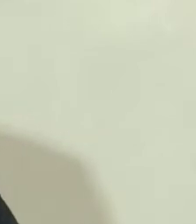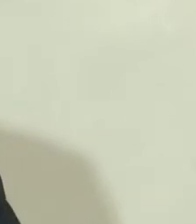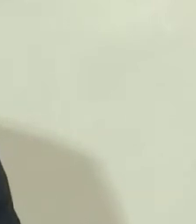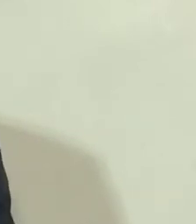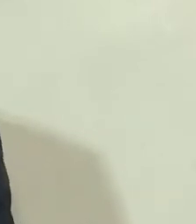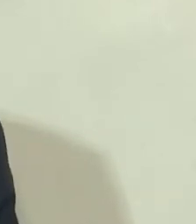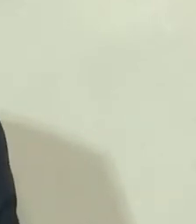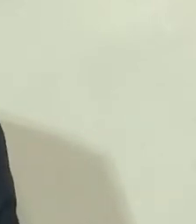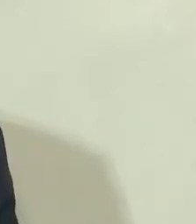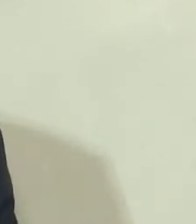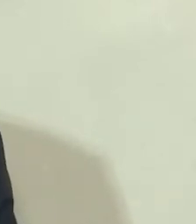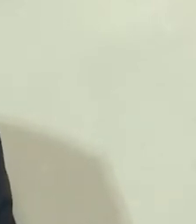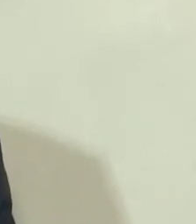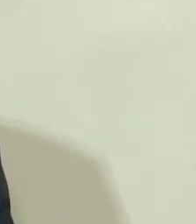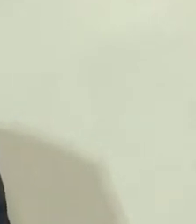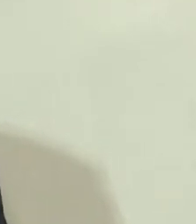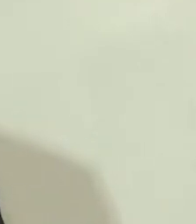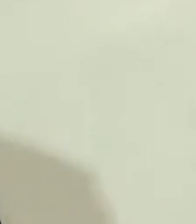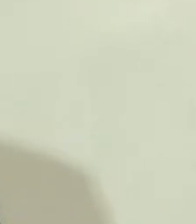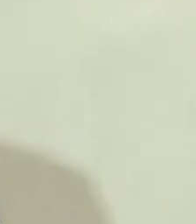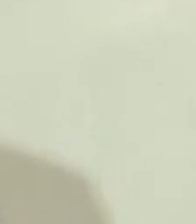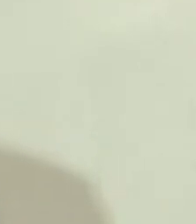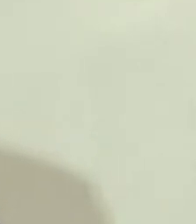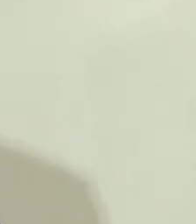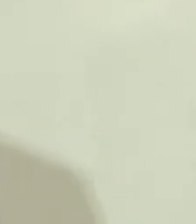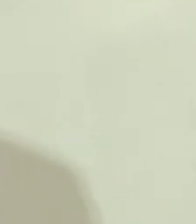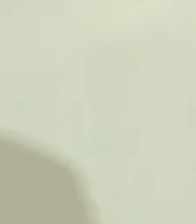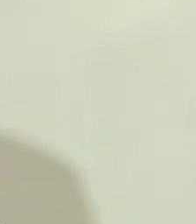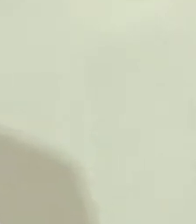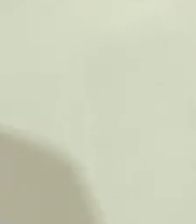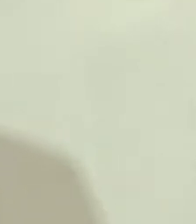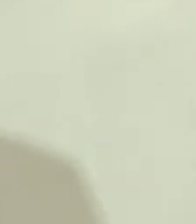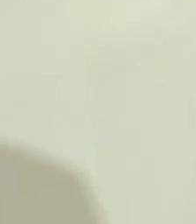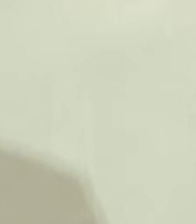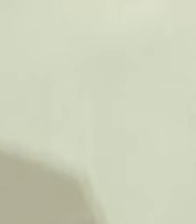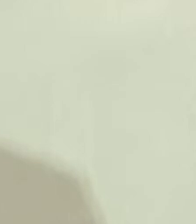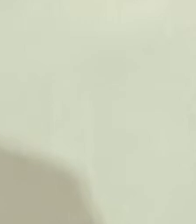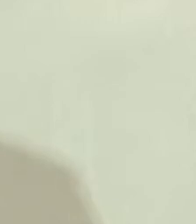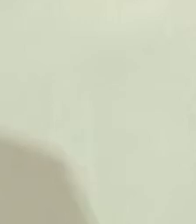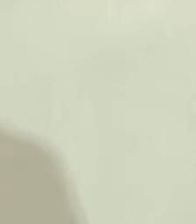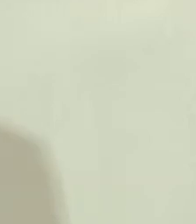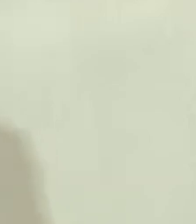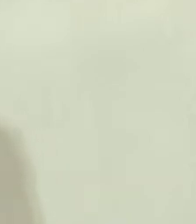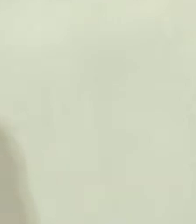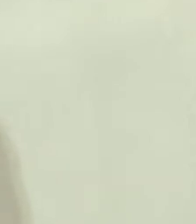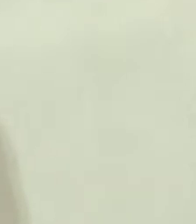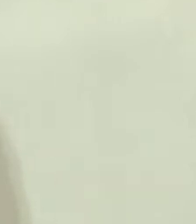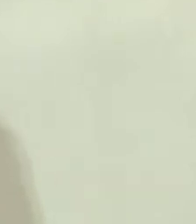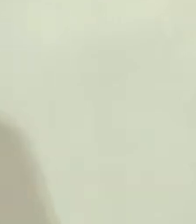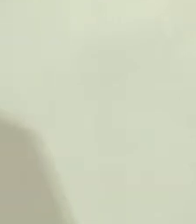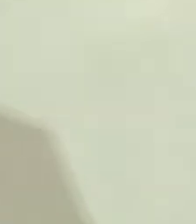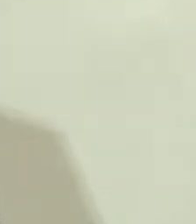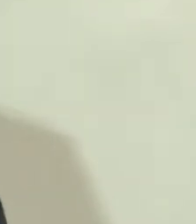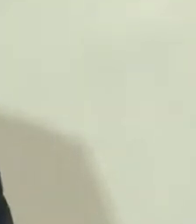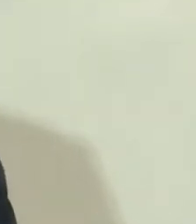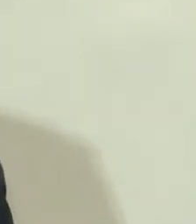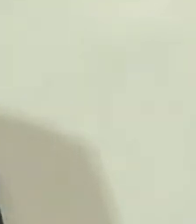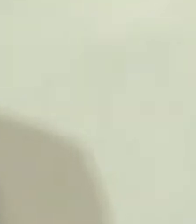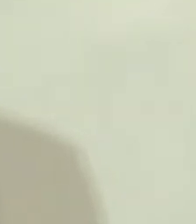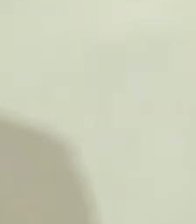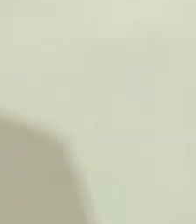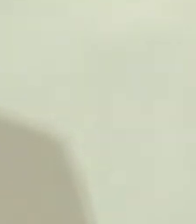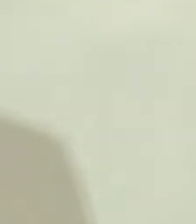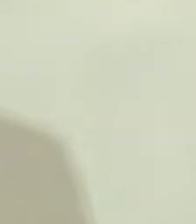générale, apporter une aide aux personnes démunies et aux couches sociales vulnérables. La rencontre de ce matin, c'est l'aboutissement